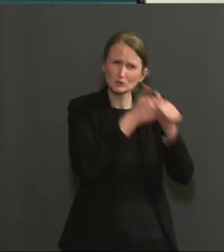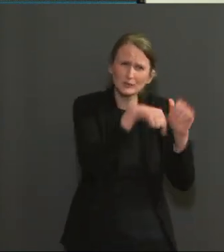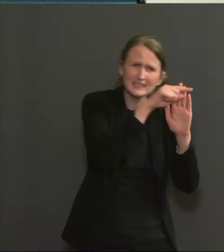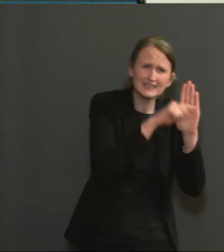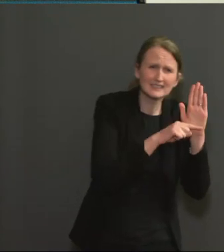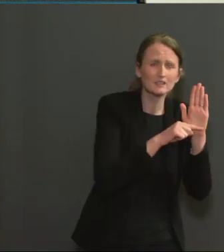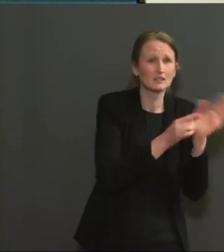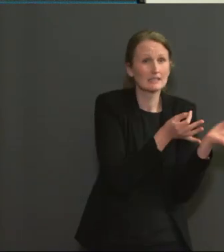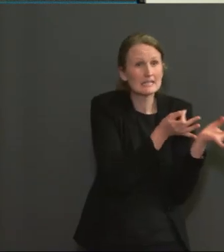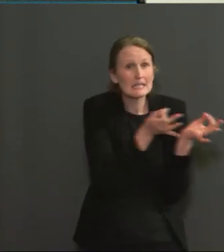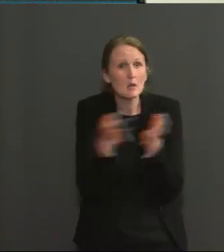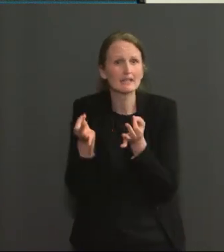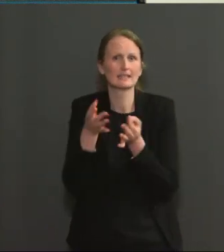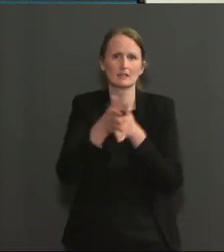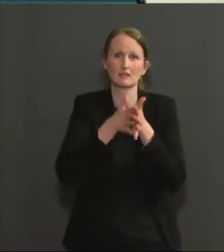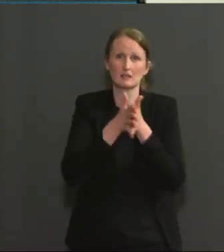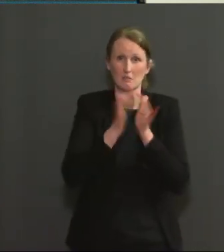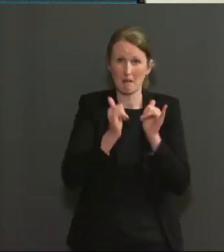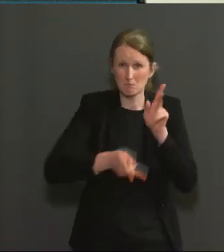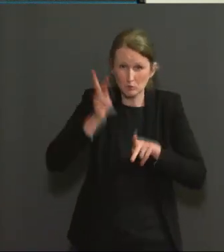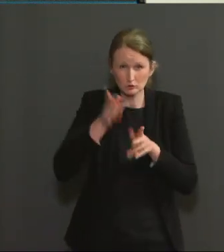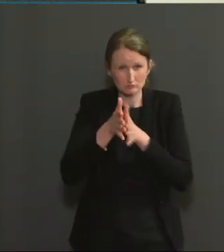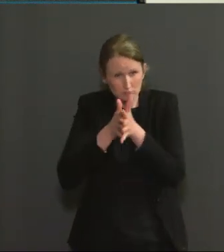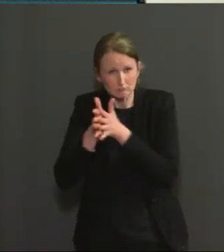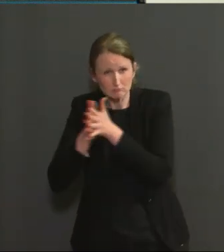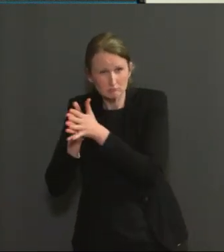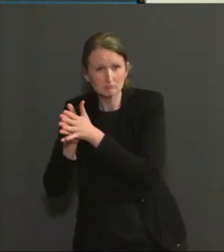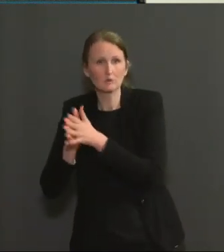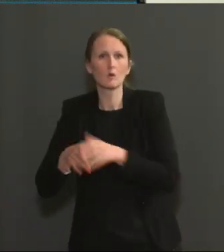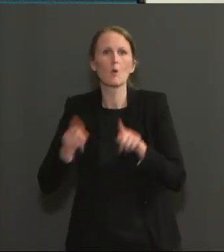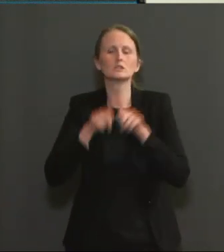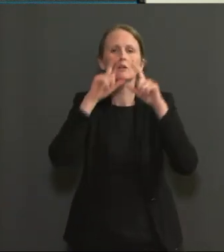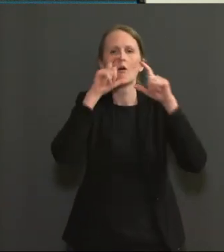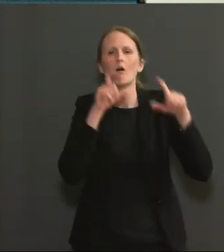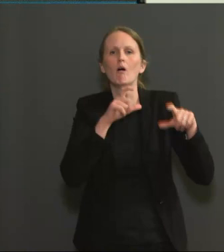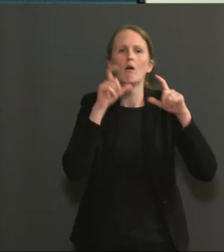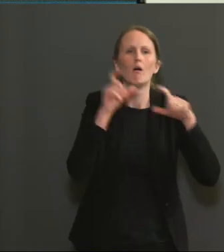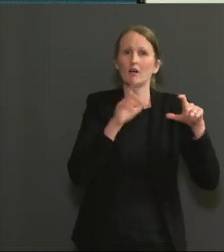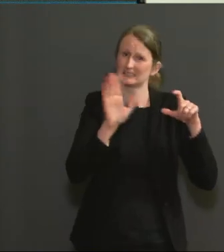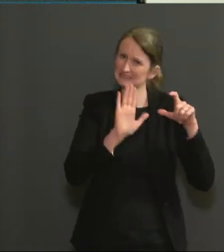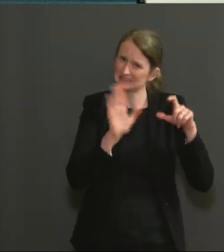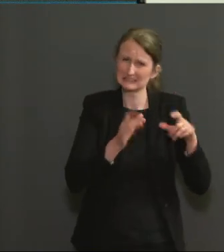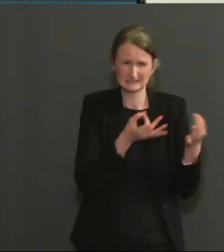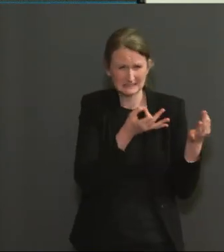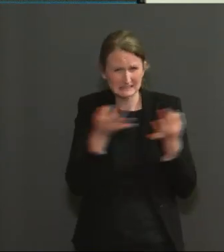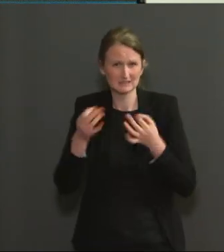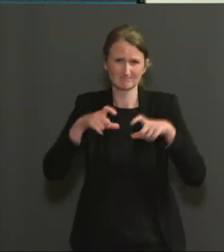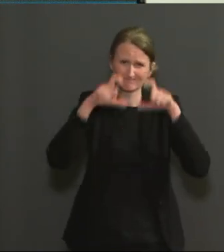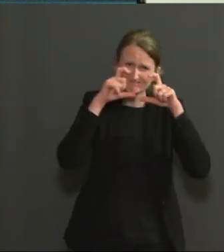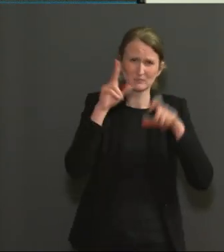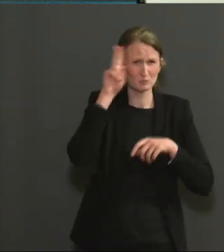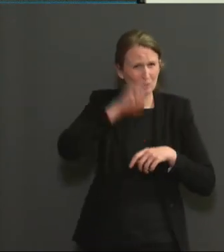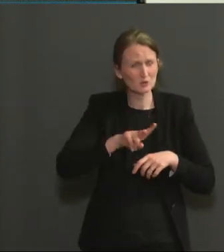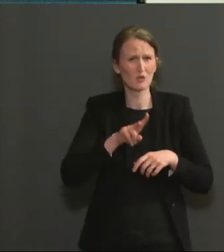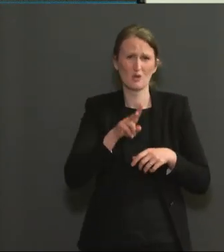encore de ne pas oublier par-ci par là de porter son masque là où il faudrait le porter des petits détails dans des situations pareilles